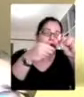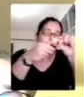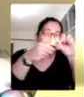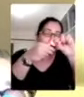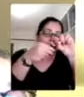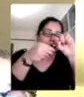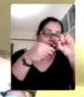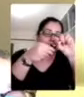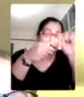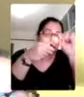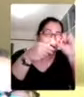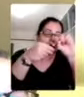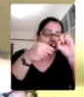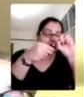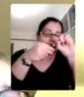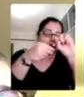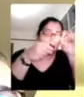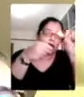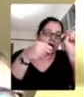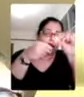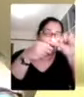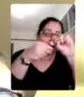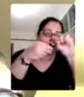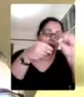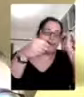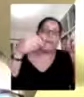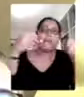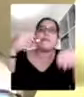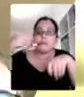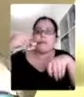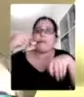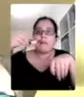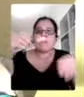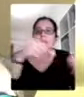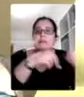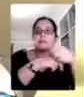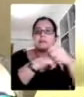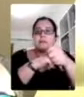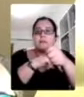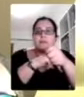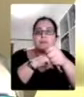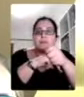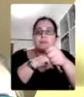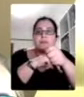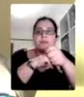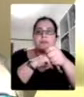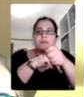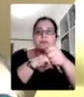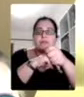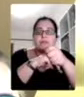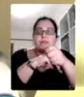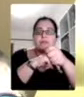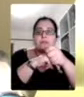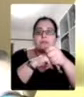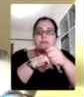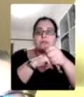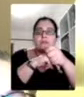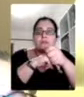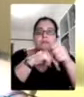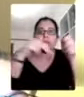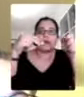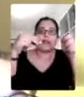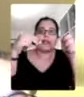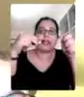Ya bir de tütün nemlendirme ile ilgili çok paylaşım var bu aralar Elif Hanım. Siz nasıl paylaşım şey yapıyorsunuz? Ben gerçi daha önce birkaç